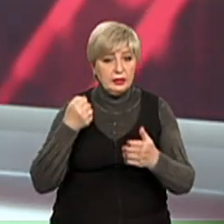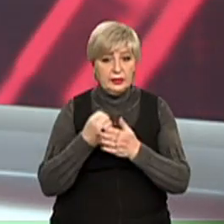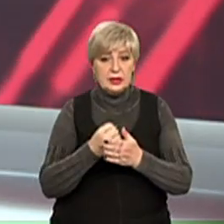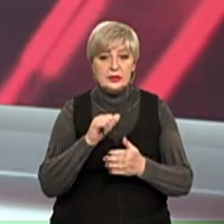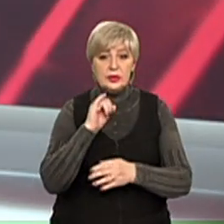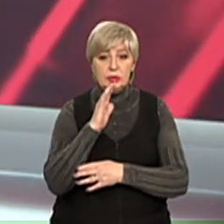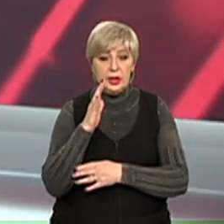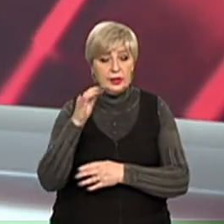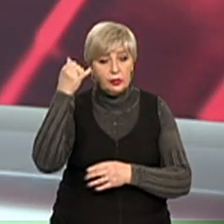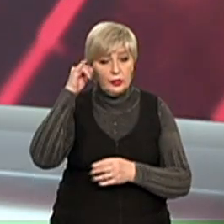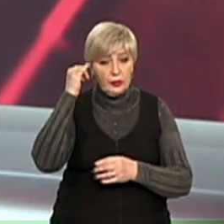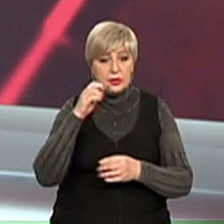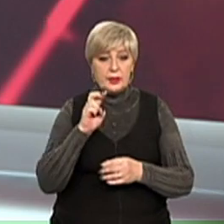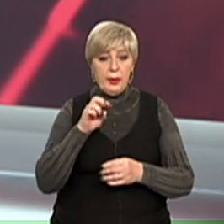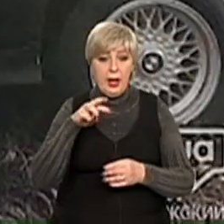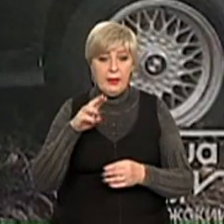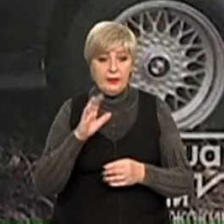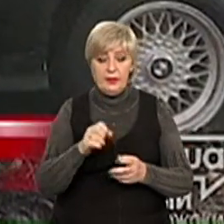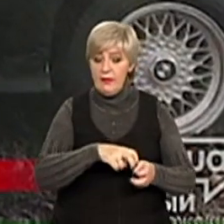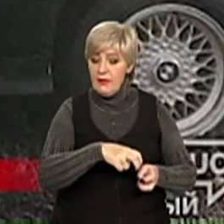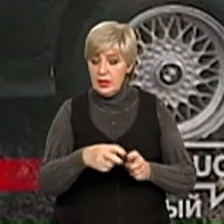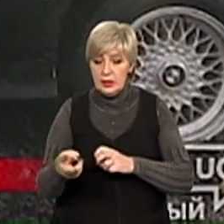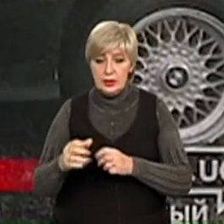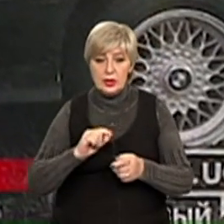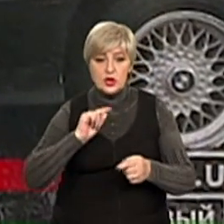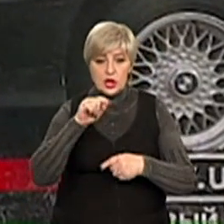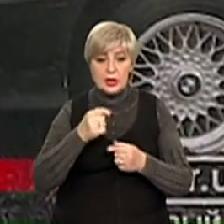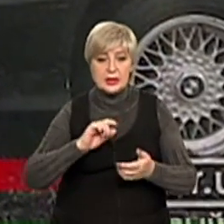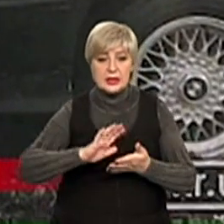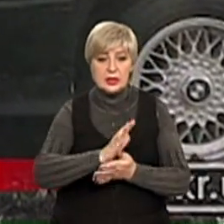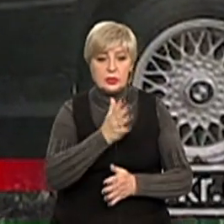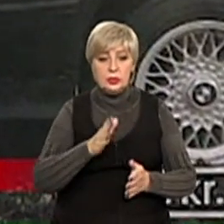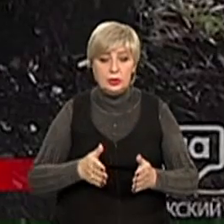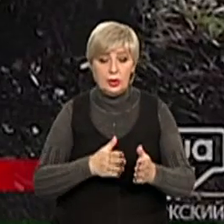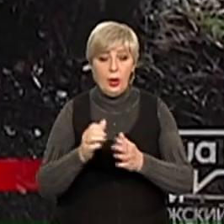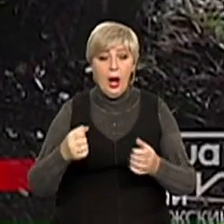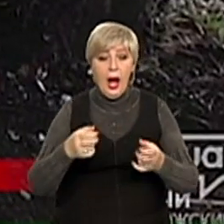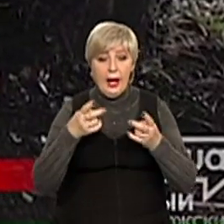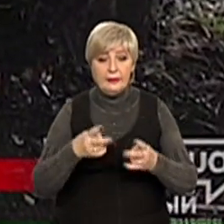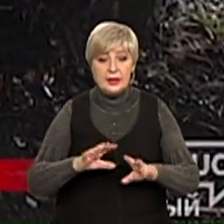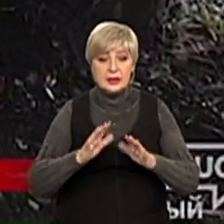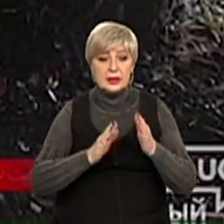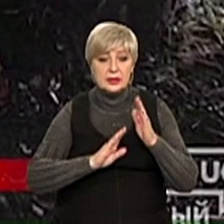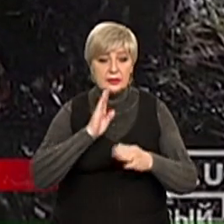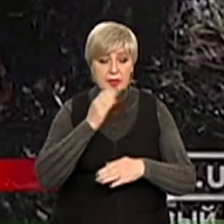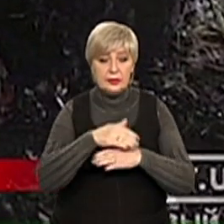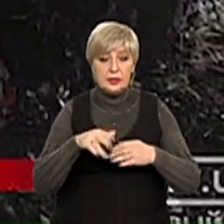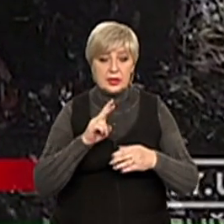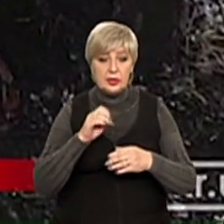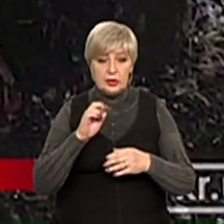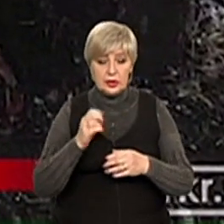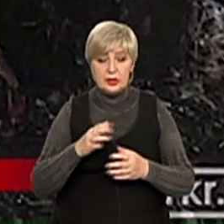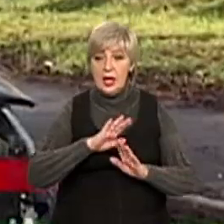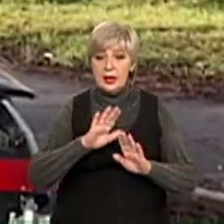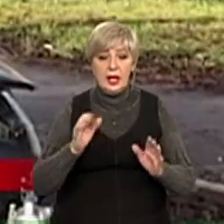Врізався у дерево. У Кривому Розі БМВ вилетів на узбіччя через слизьку дорогу. Аварія сталася вранці на вулиці Калачевського.